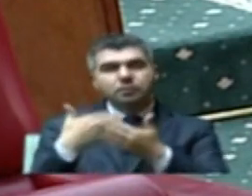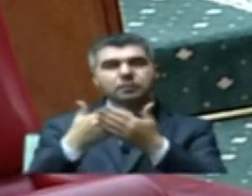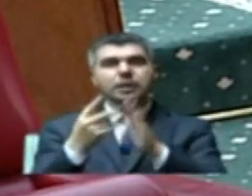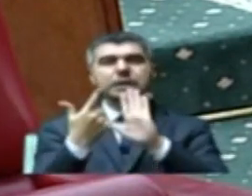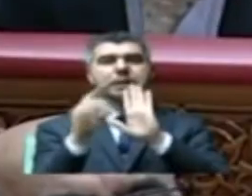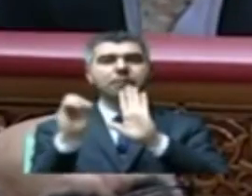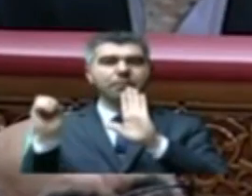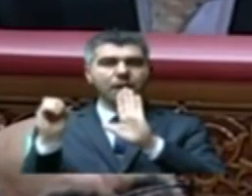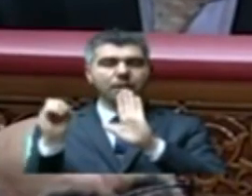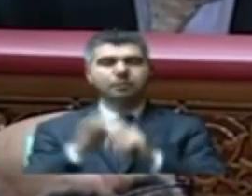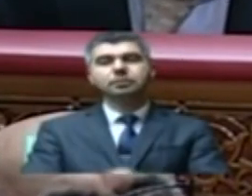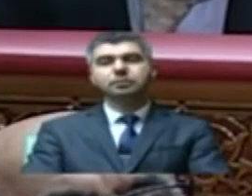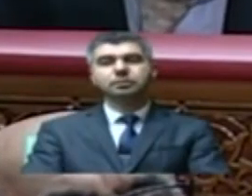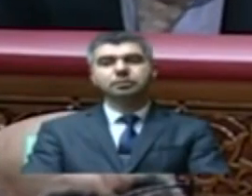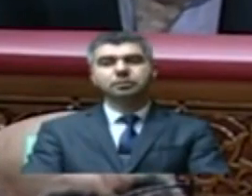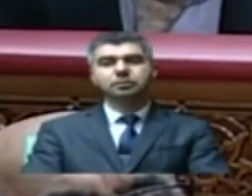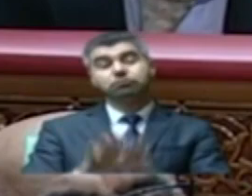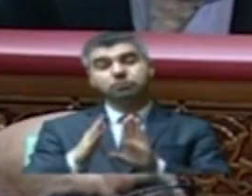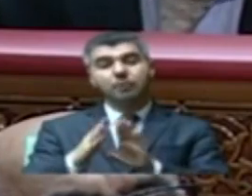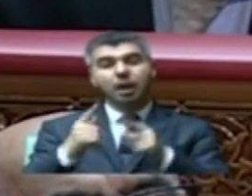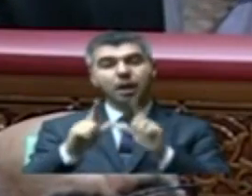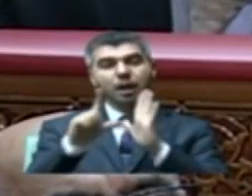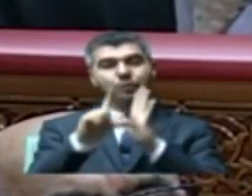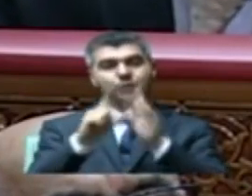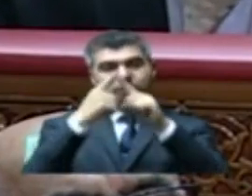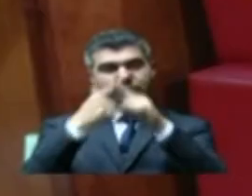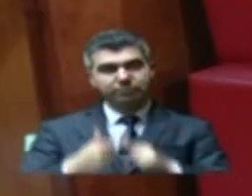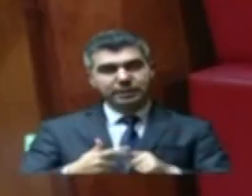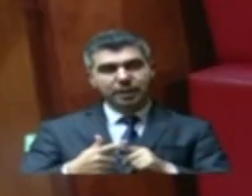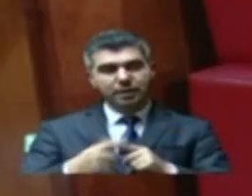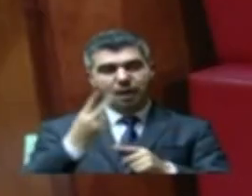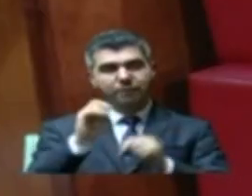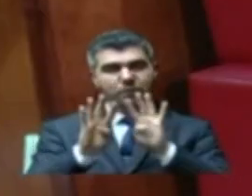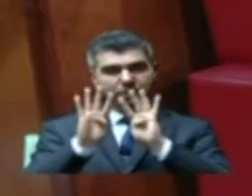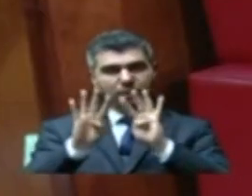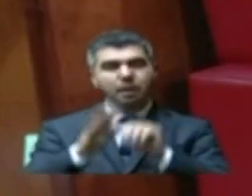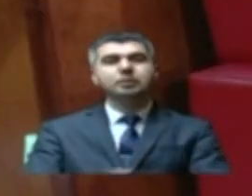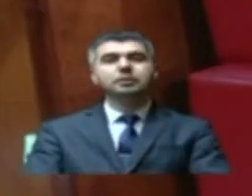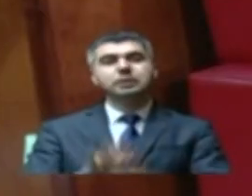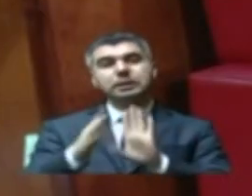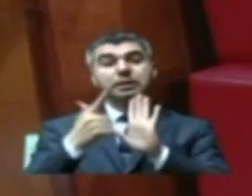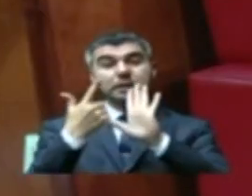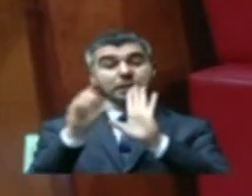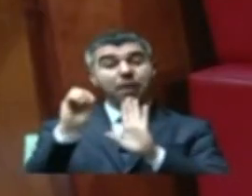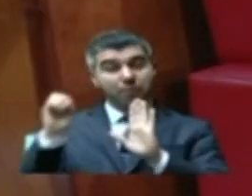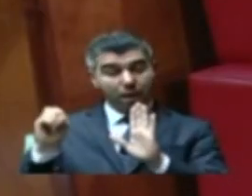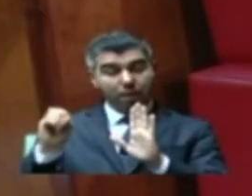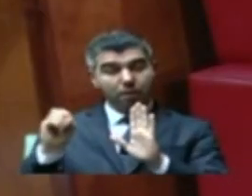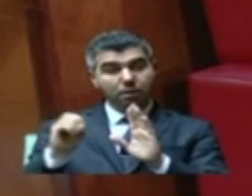التحويل. بالنسبة للقانون المالية ديال هذه السنة 2018 حوالي 700 منصب محدث